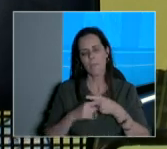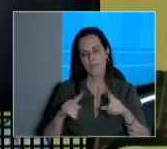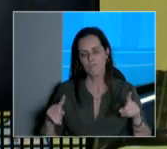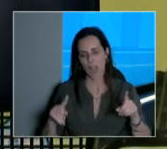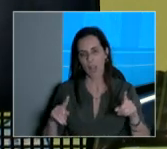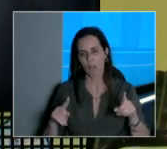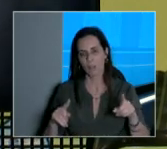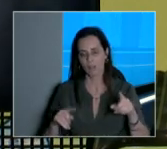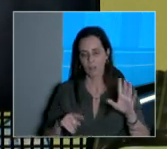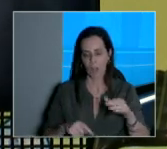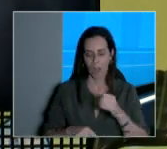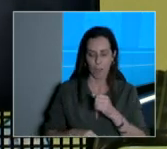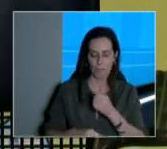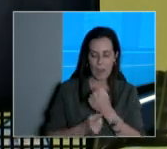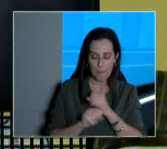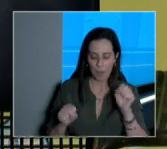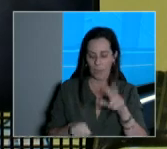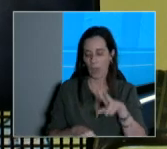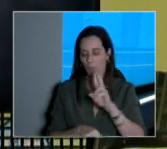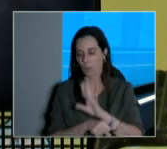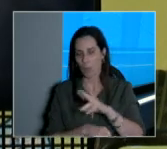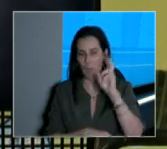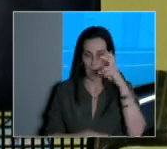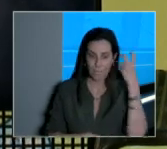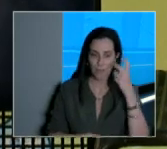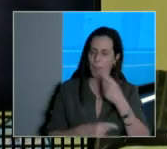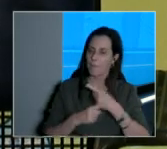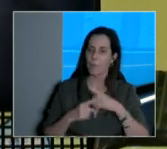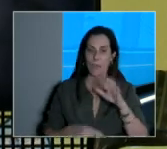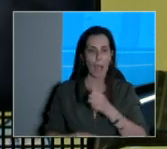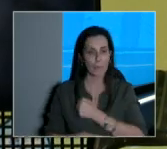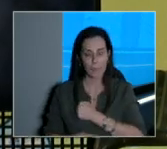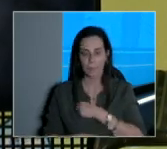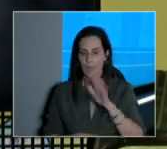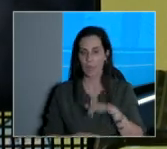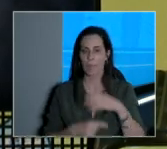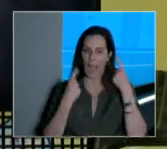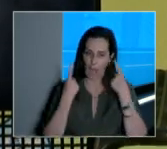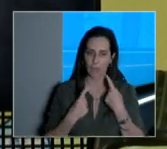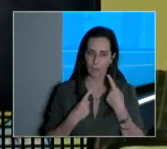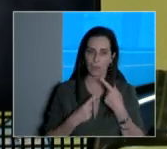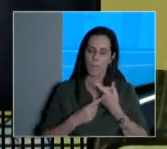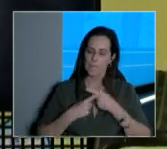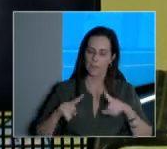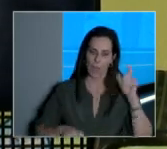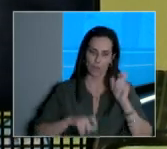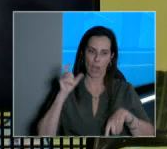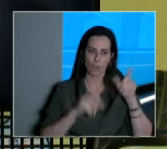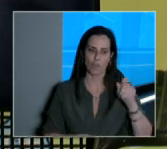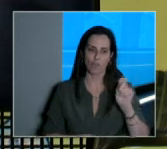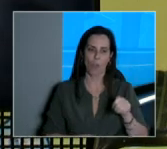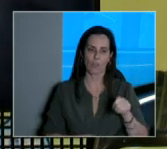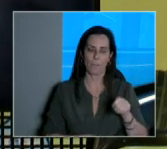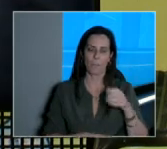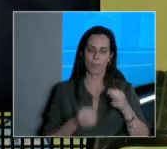רחב של דעות, גם שמרנים, גם ליברלים, גם ערבים, יהיה מגוון רחב, גם דתיים, גם חרדים, שיהיה מגוון רחב של שופטים